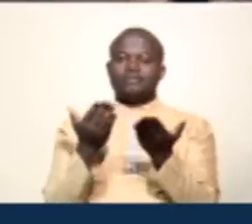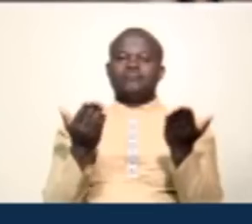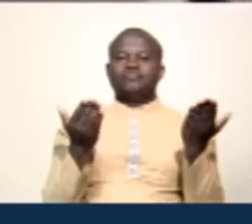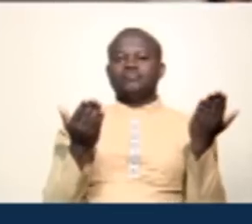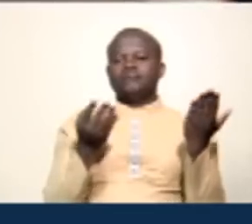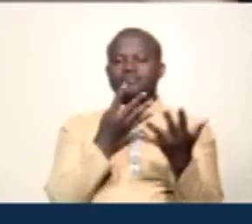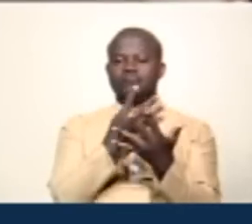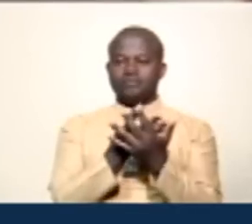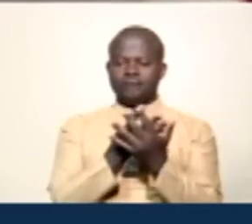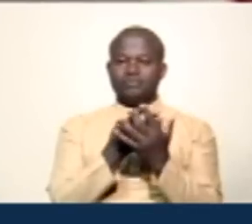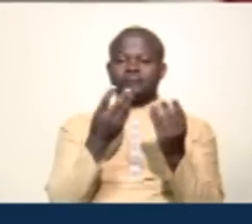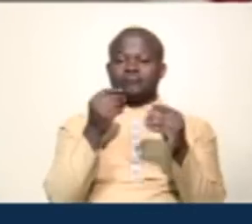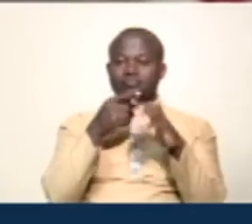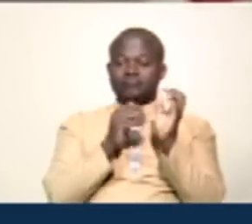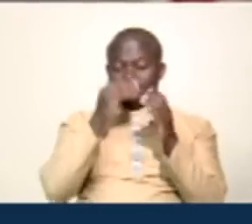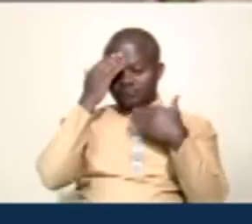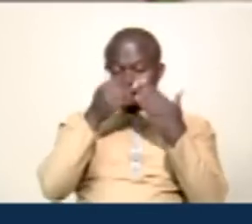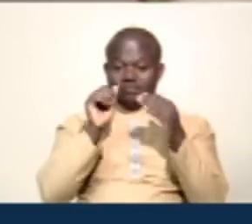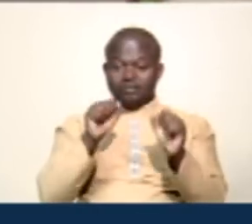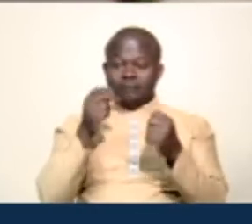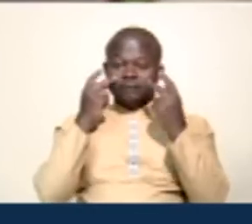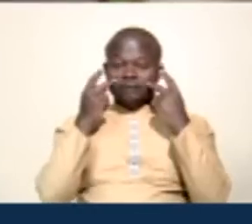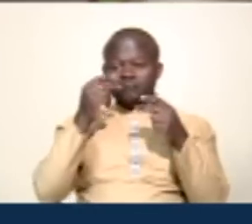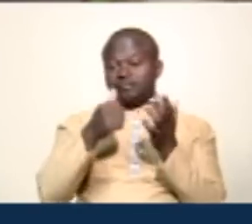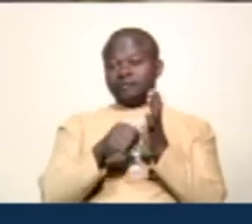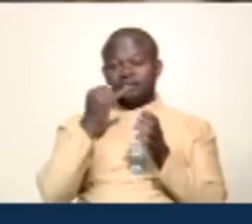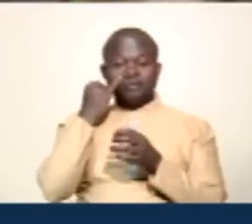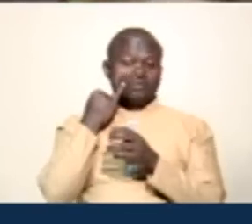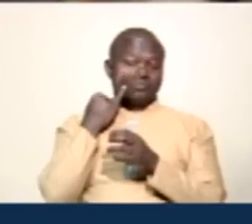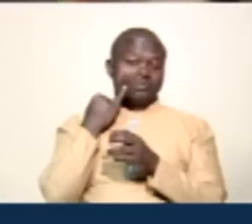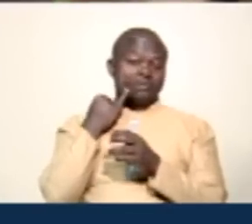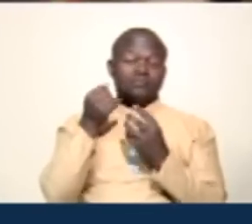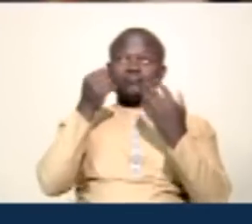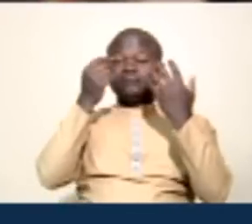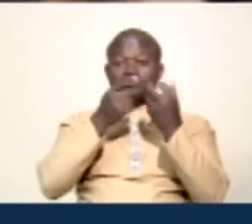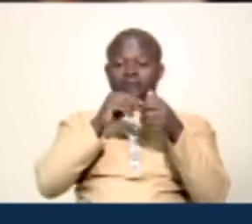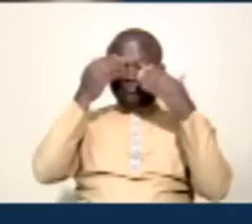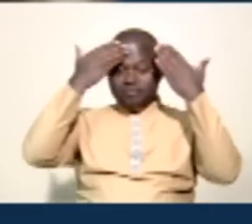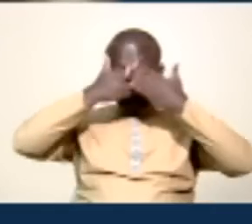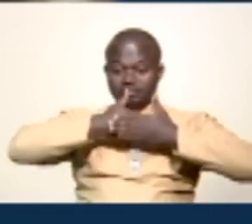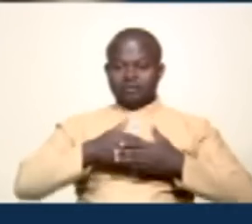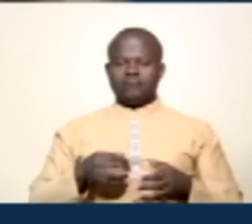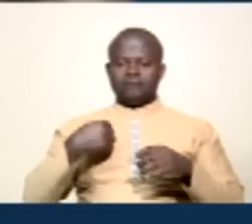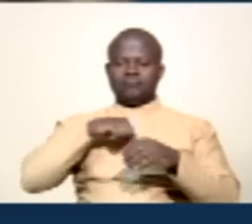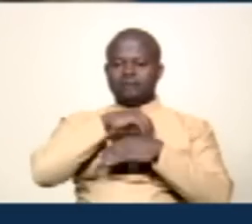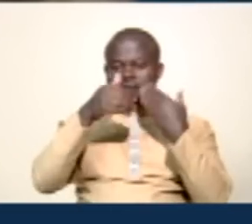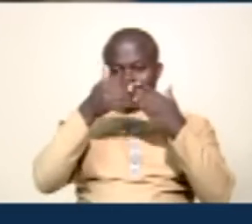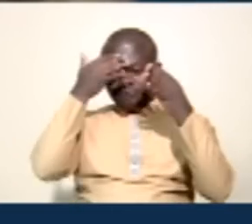bakaba bamufunga, biroroshye, ariko kugira ngo uzamubone ni ikibazo. Babarira ijoro nyine bitwikira ijoro. Twebwe